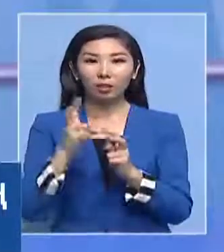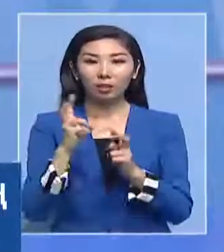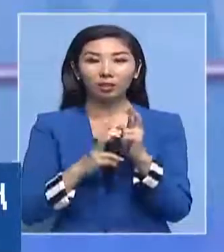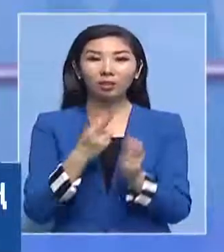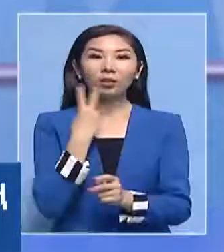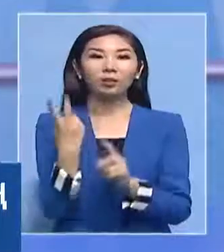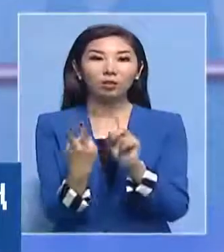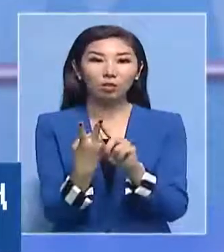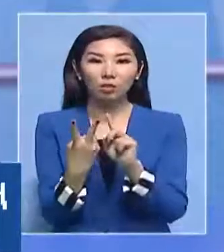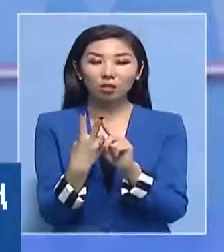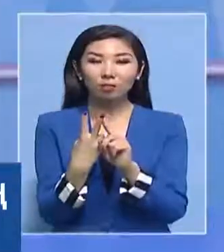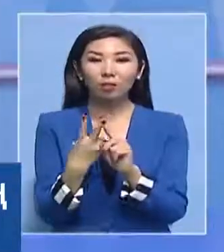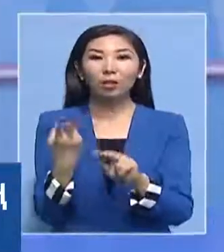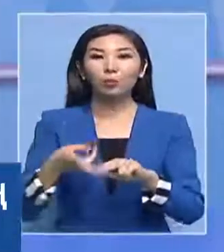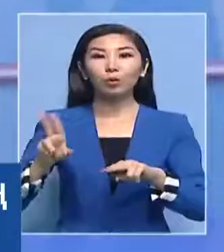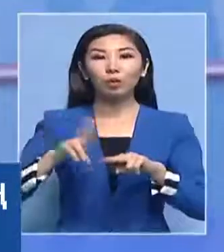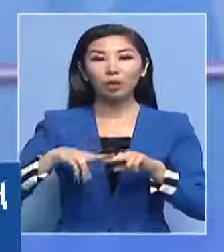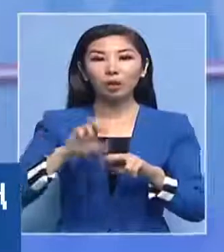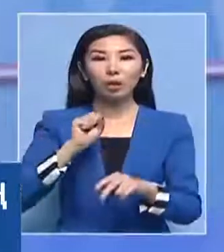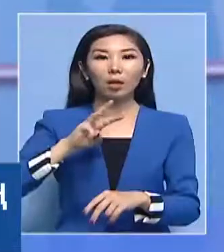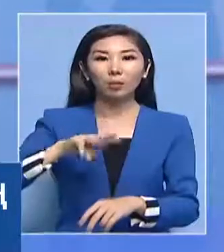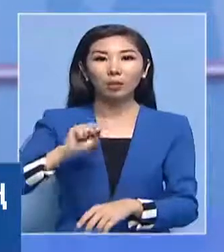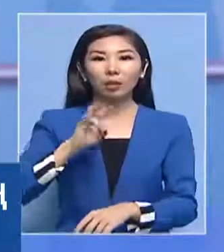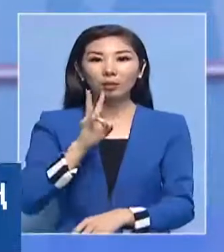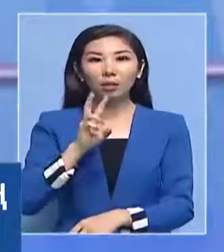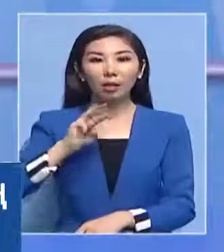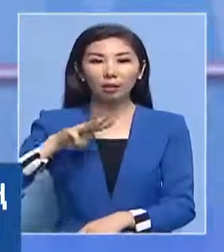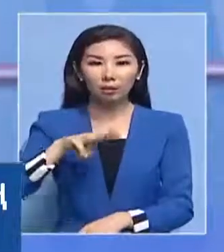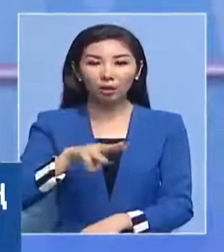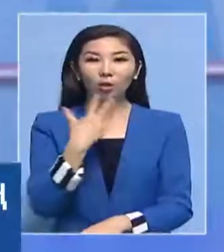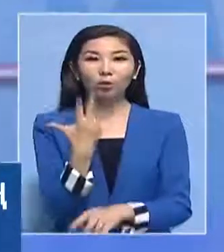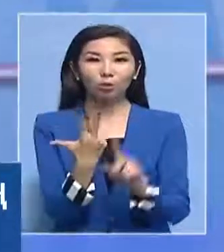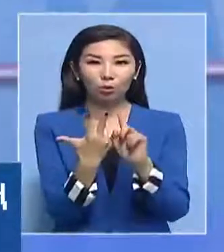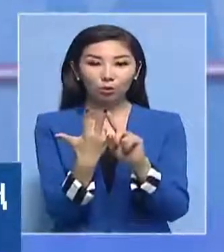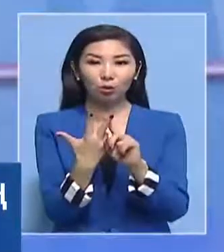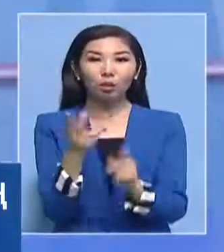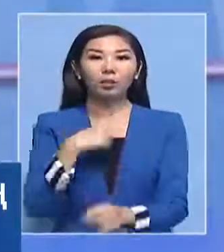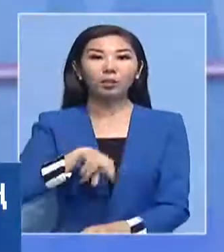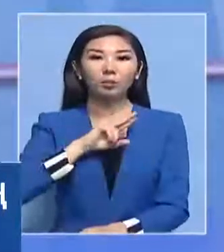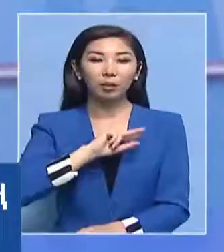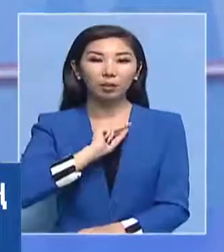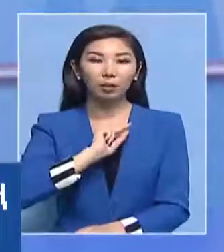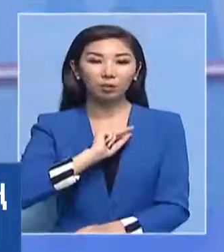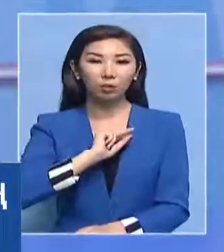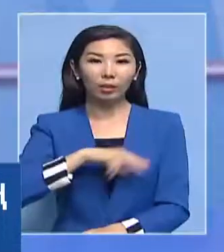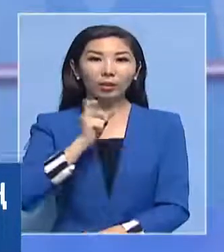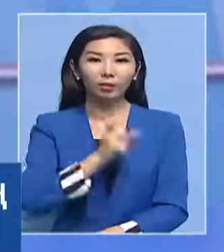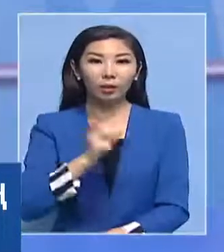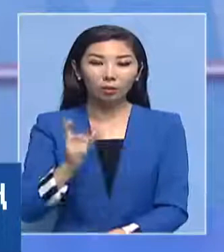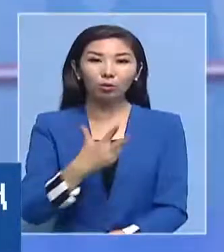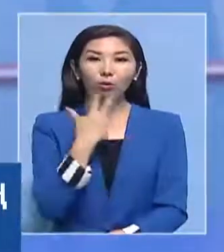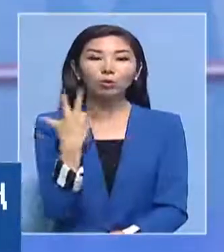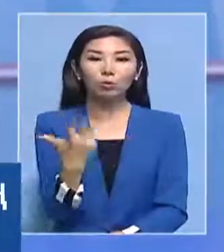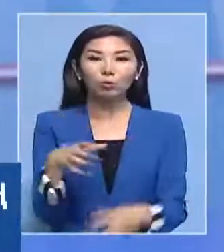федерациясы. Екіншісі бұл Аманат, үшіншісі Еңбек конфедерациясының өкілдері. Сол